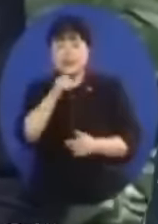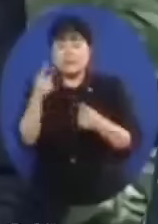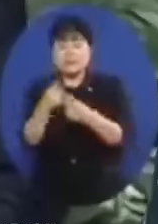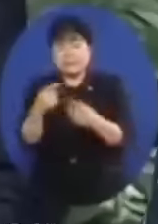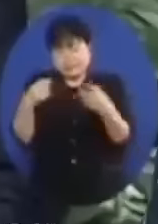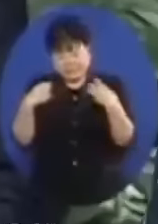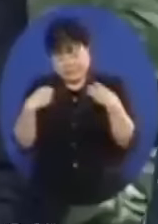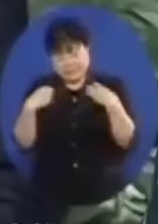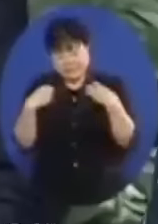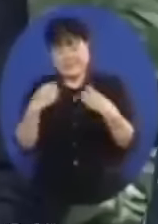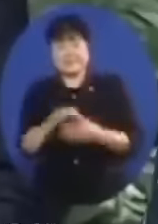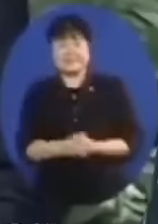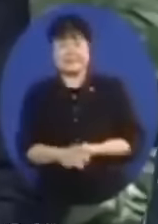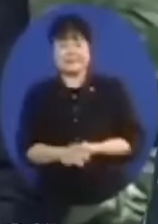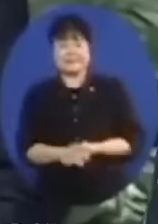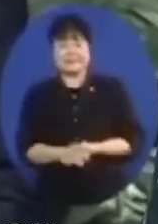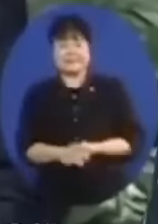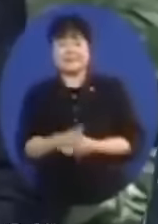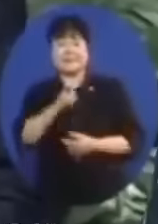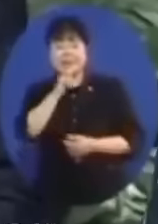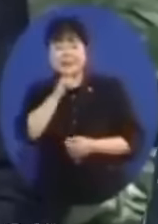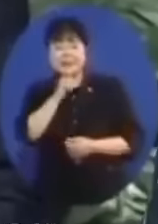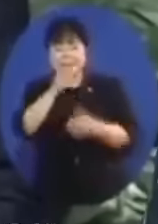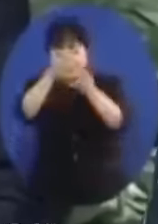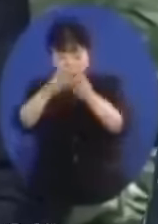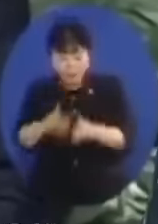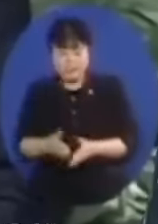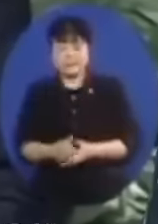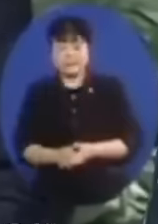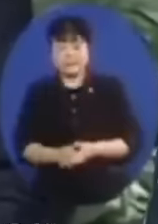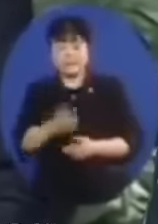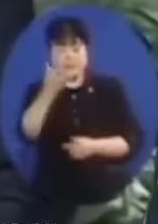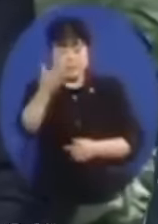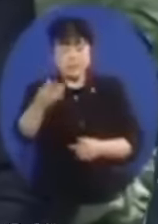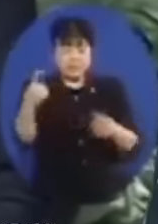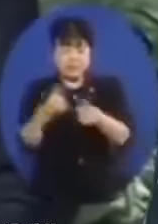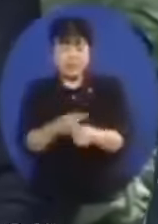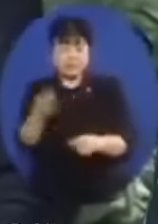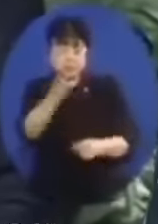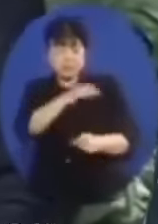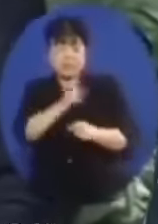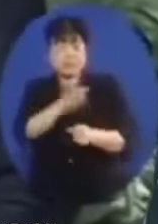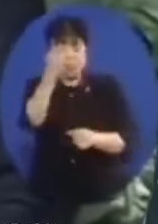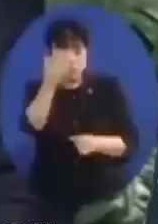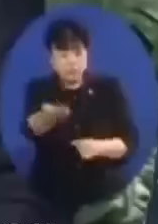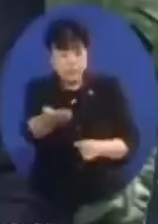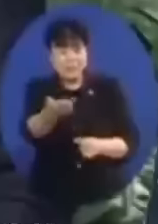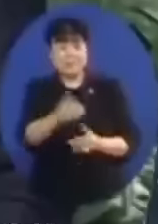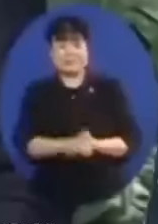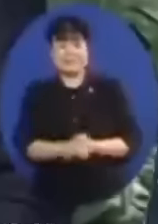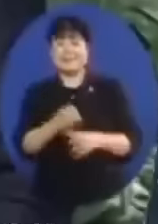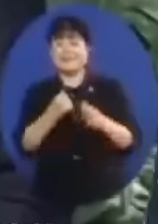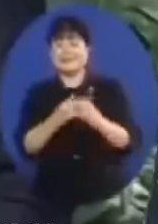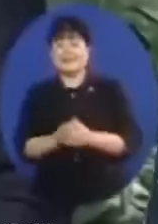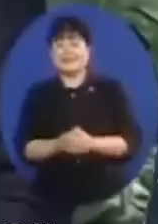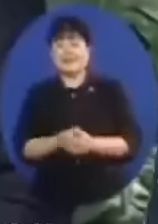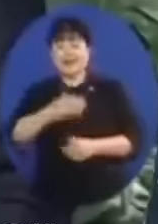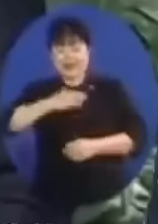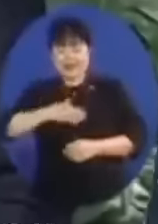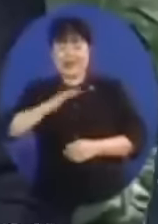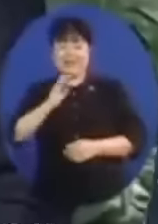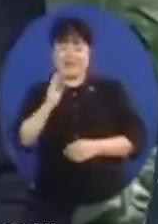되시면 그의 가난함으로 말미암아 너희를 부유케 하리 하심이라. 그러므로 알아야